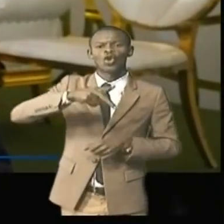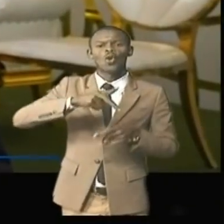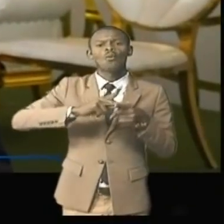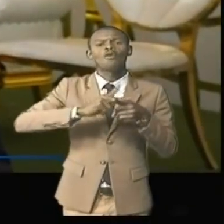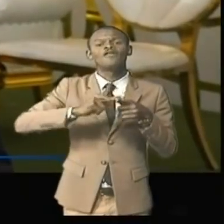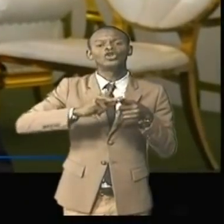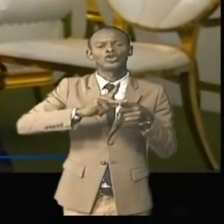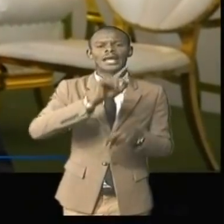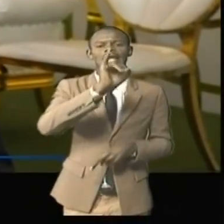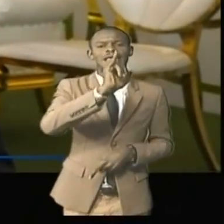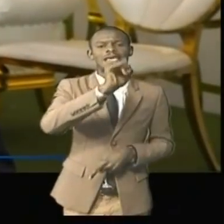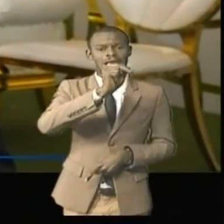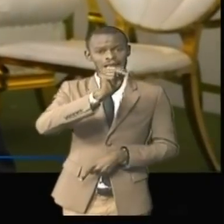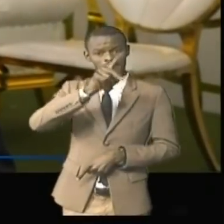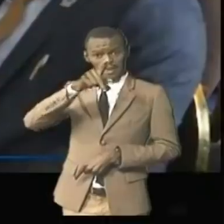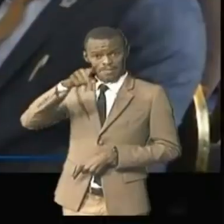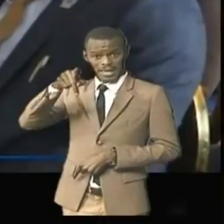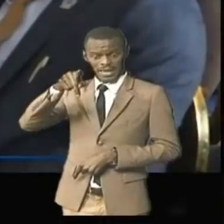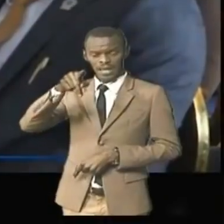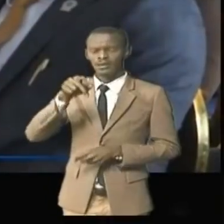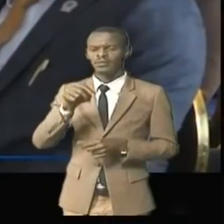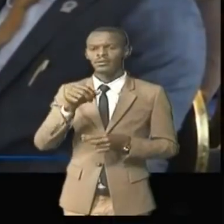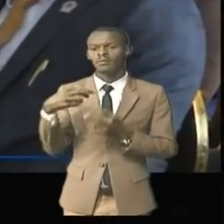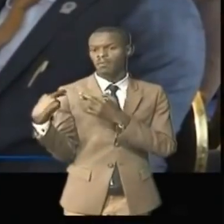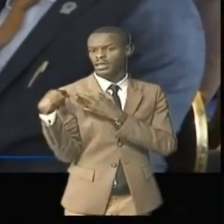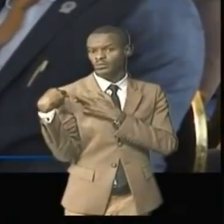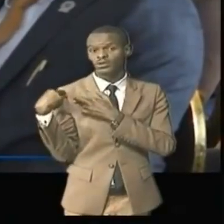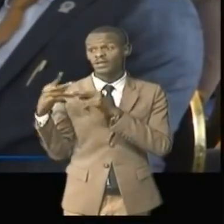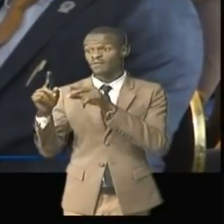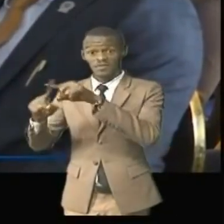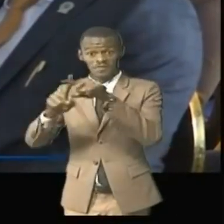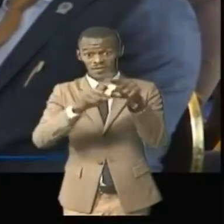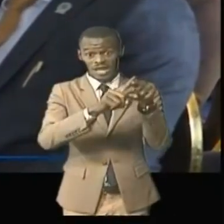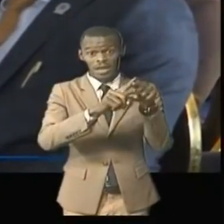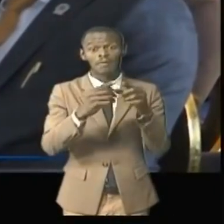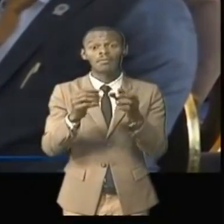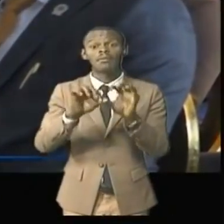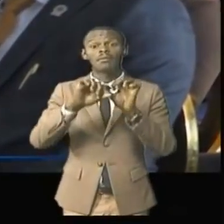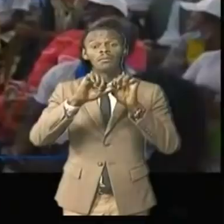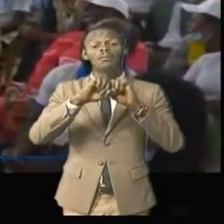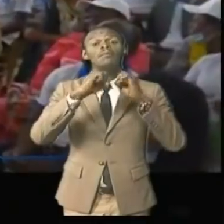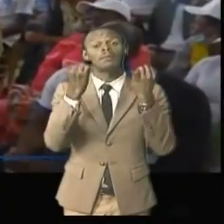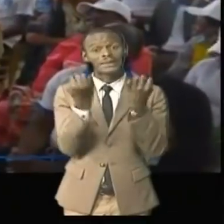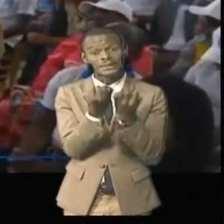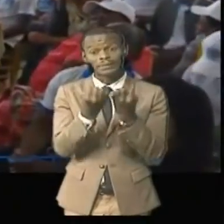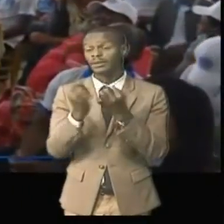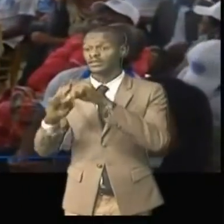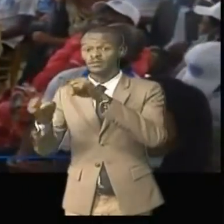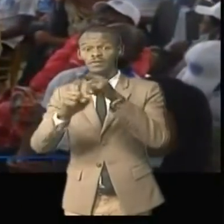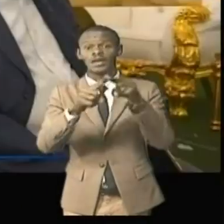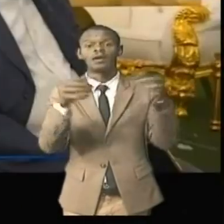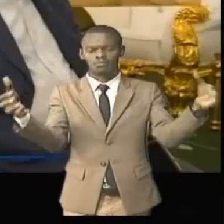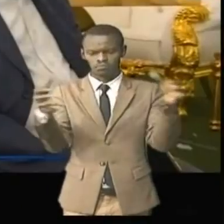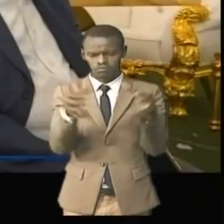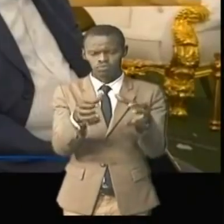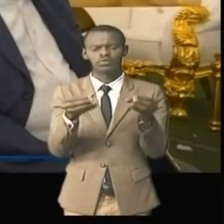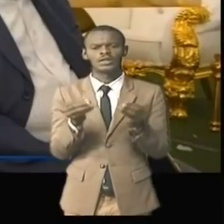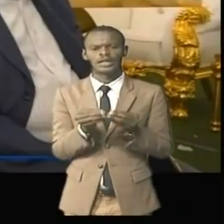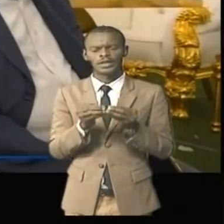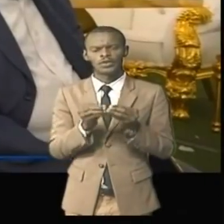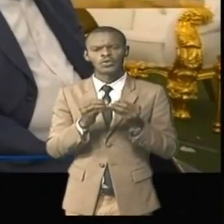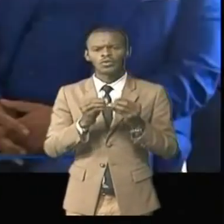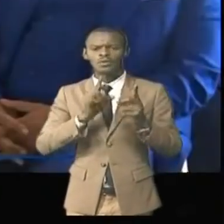à la matinée d'information sur les apports de l'INPP et le plan de formation pour l'exercice 2022 en faveur de